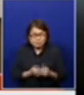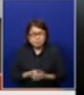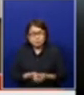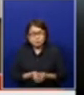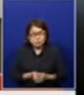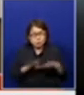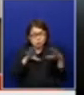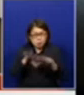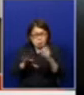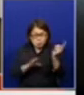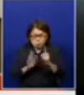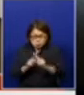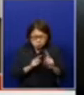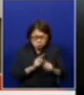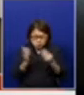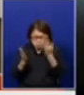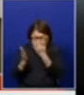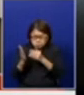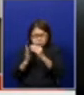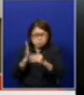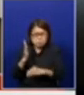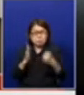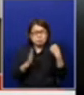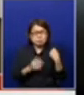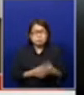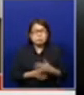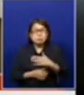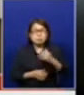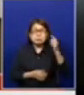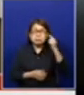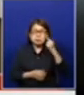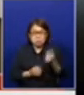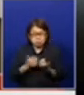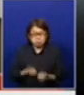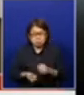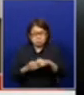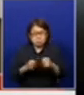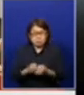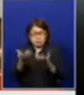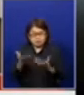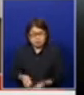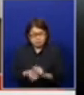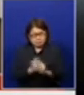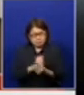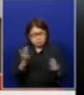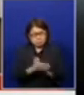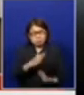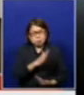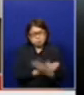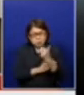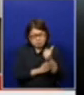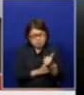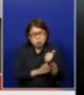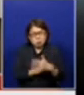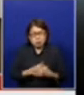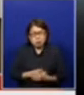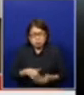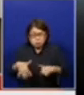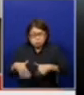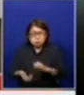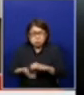ที่ยวก็มีผมคิดว่าเราเอาวิกฤตเป็นโอกาสชาวบ้านเราก็ให้ความร่วมมือท่านจะเห็น